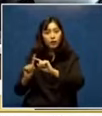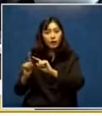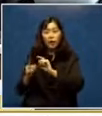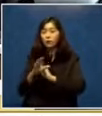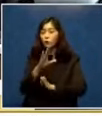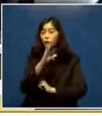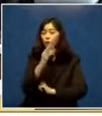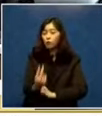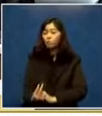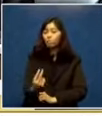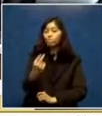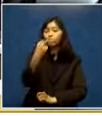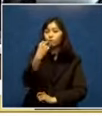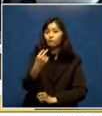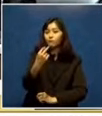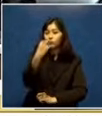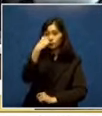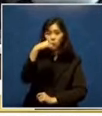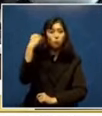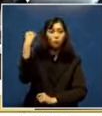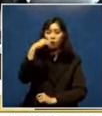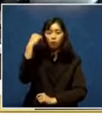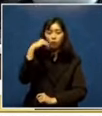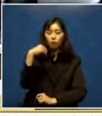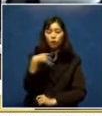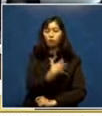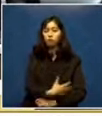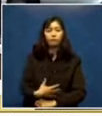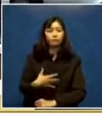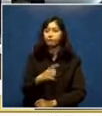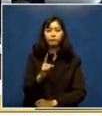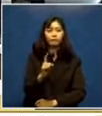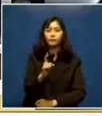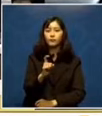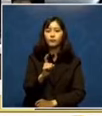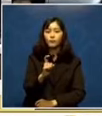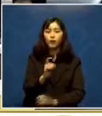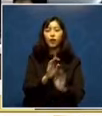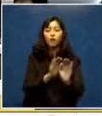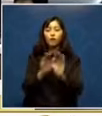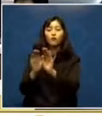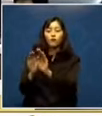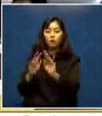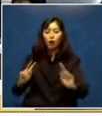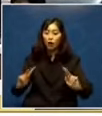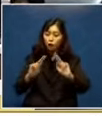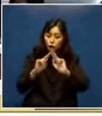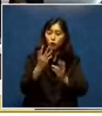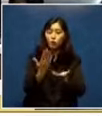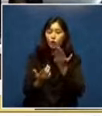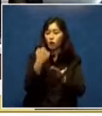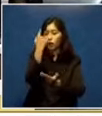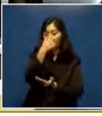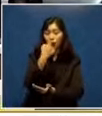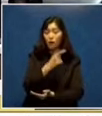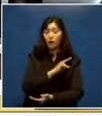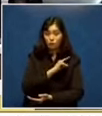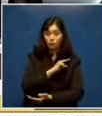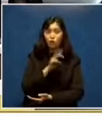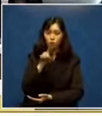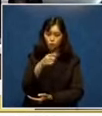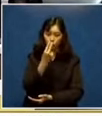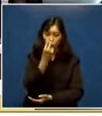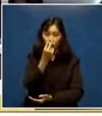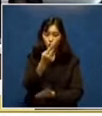วันผมจึงขอฝากกระทรวงอุตสาหกรรมและหน่วยงานที่เกี่ยวข้องช่วยตรวจสอบกำกับดูแลอุตสาหกรรมอย่างเข้มข้น